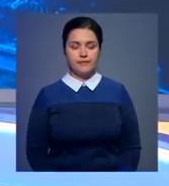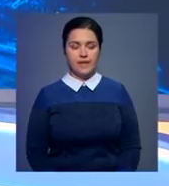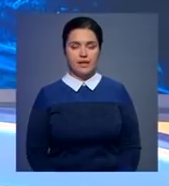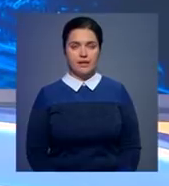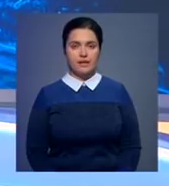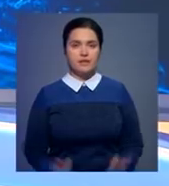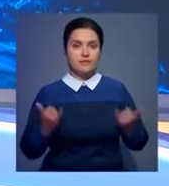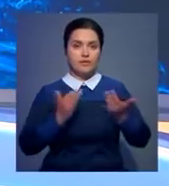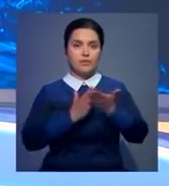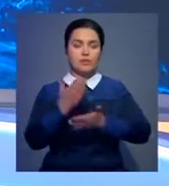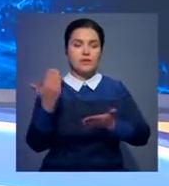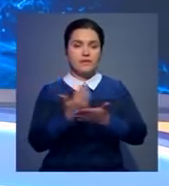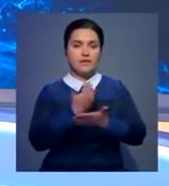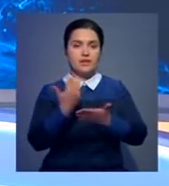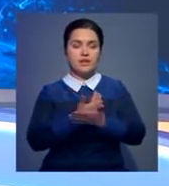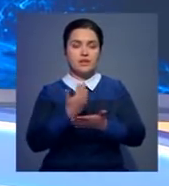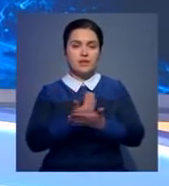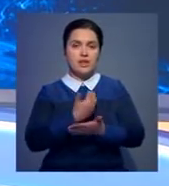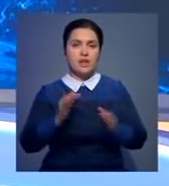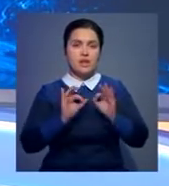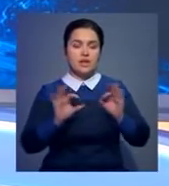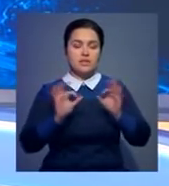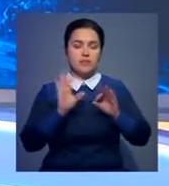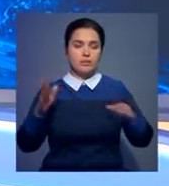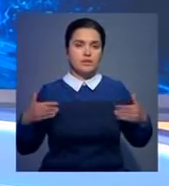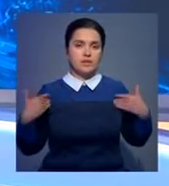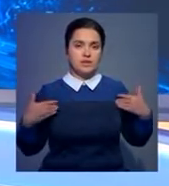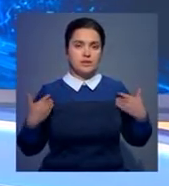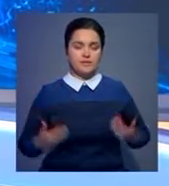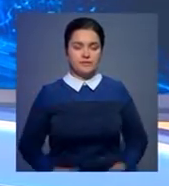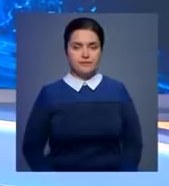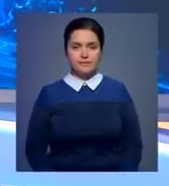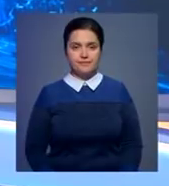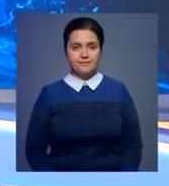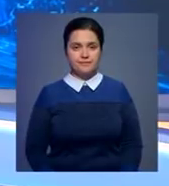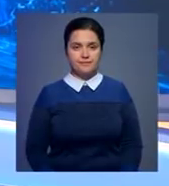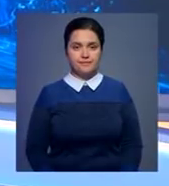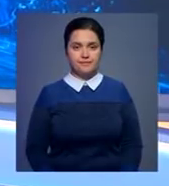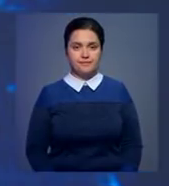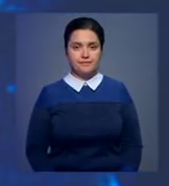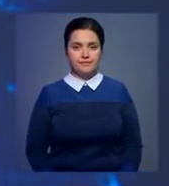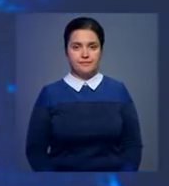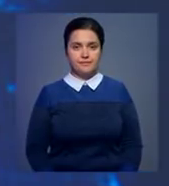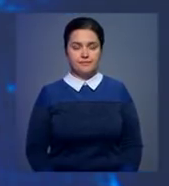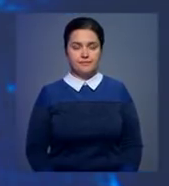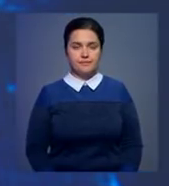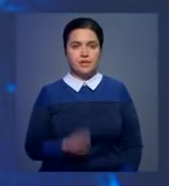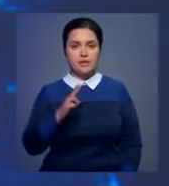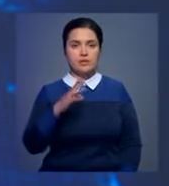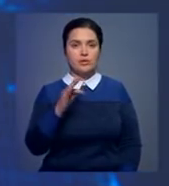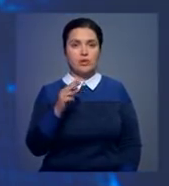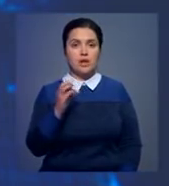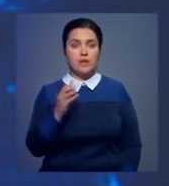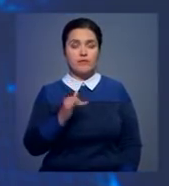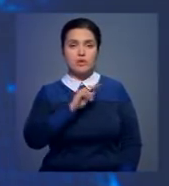Новости с сурдопереводом сейчас вашему вниманию. Меня зовут Лаура Жакупова, мою коллегу Викторию Антонишина. Добрый вечер. Касым-Жомарт Токаев